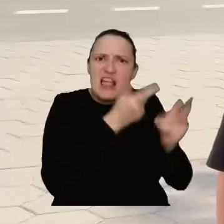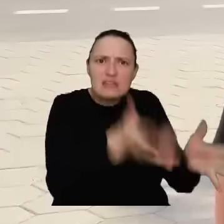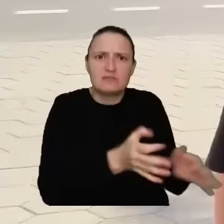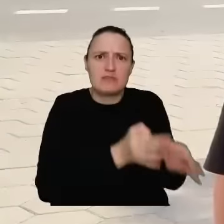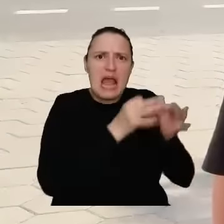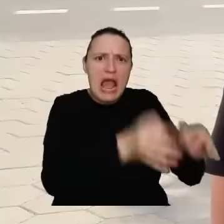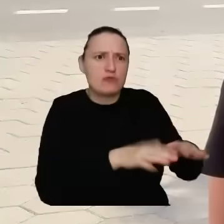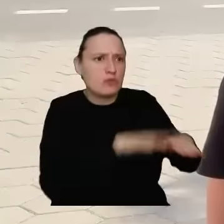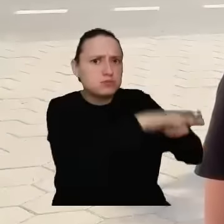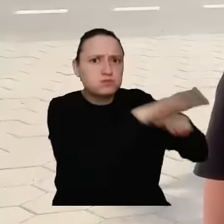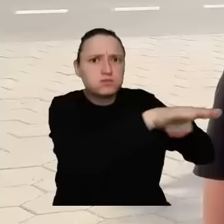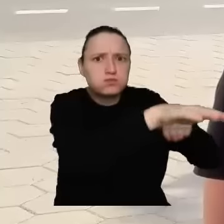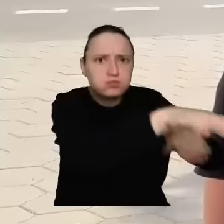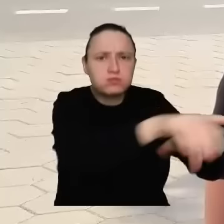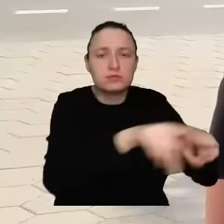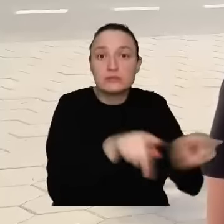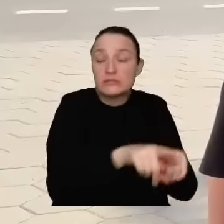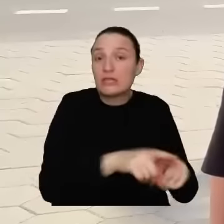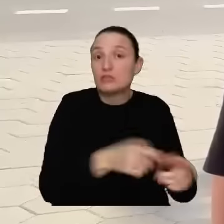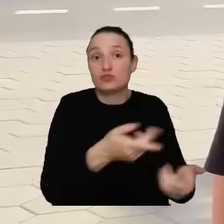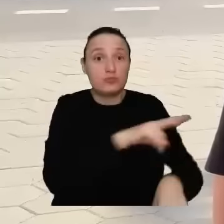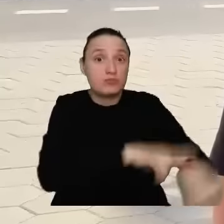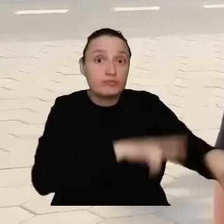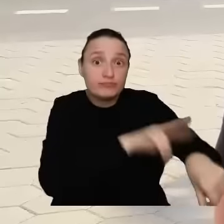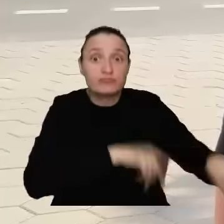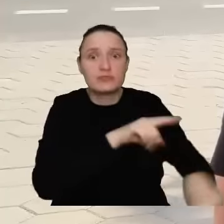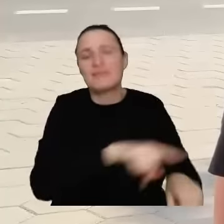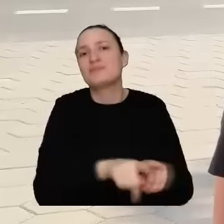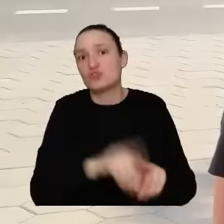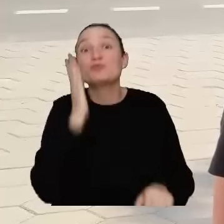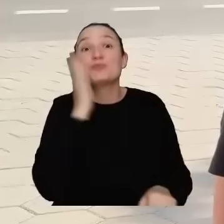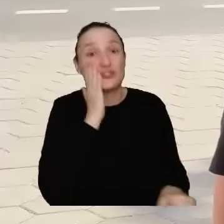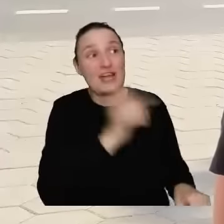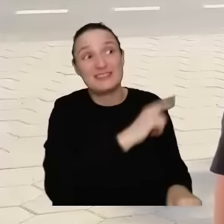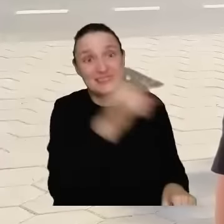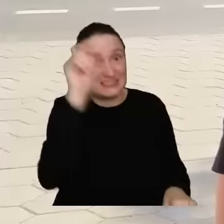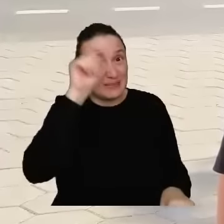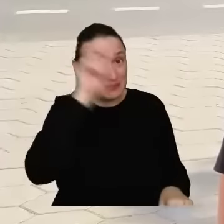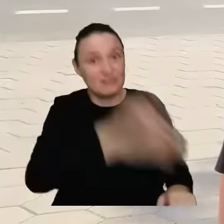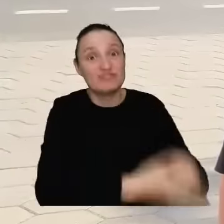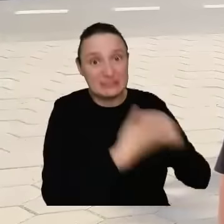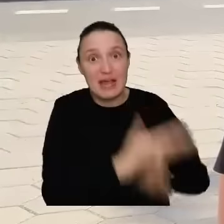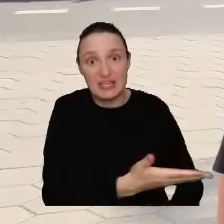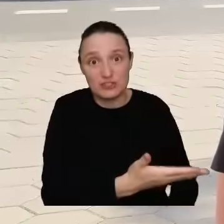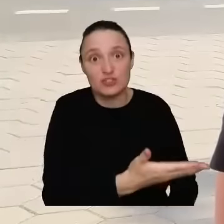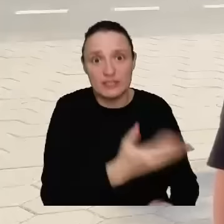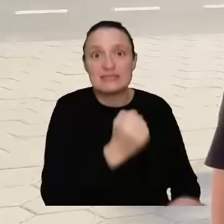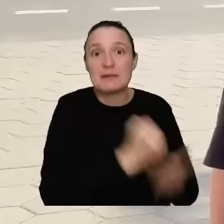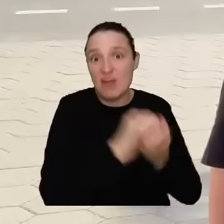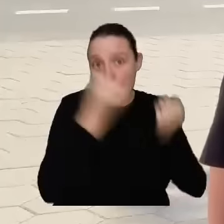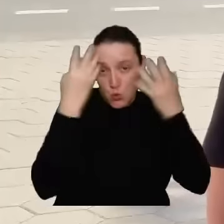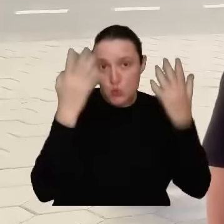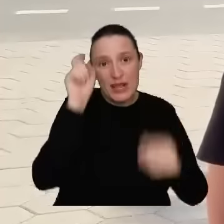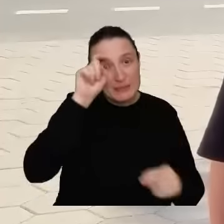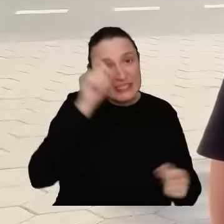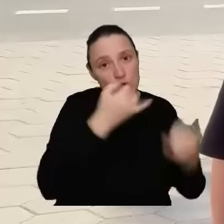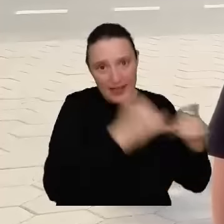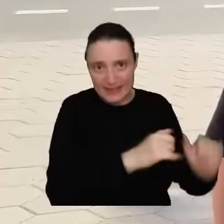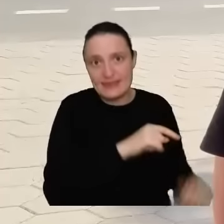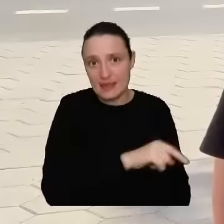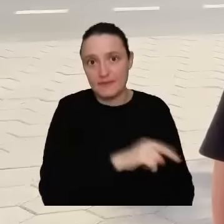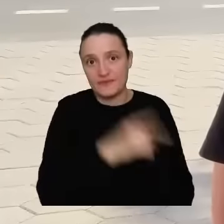monitoring, no i do tego także wsparcie mieszkańców. To jest bardzo istotny aspekt tutaj w kontekście także kultury niemieckiej. Tak,